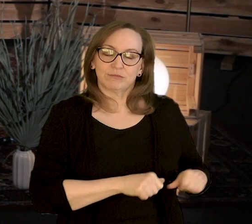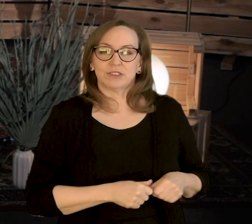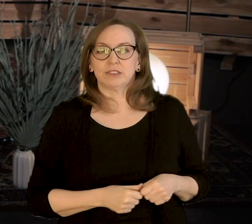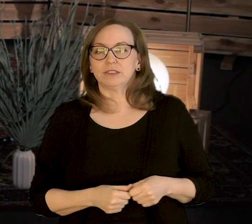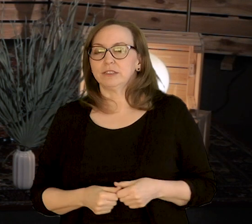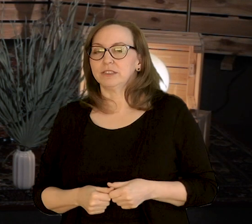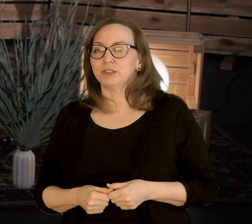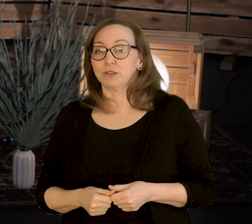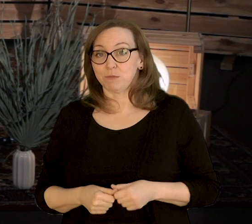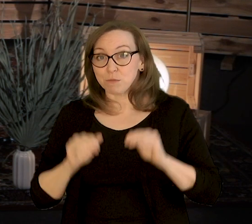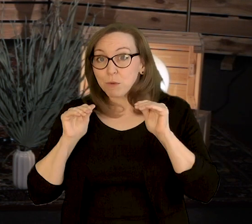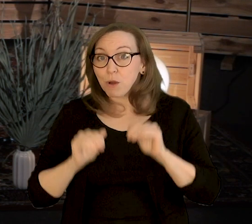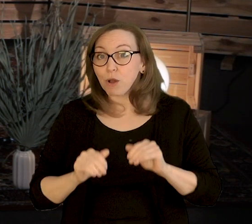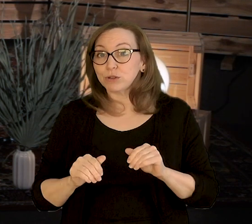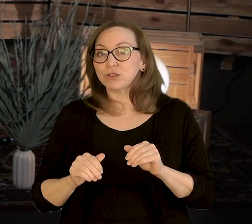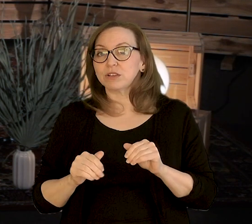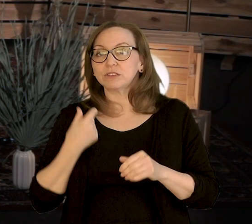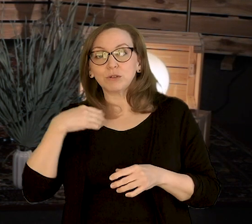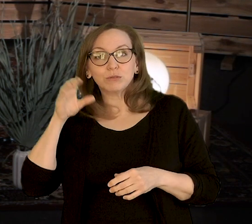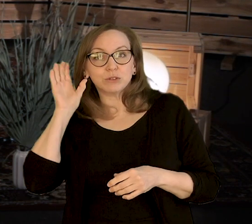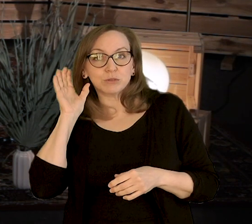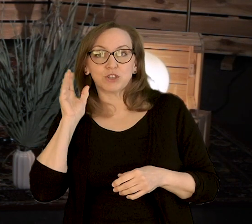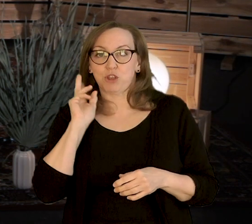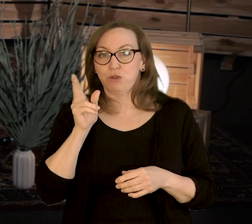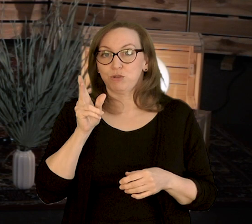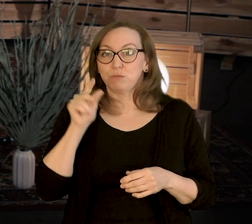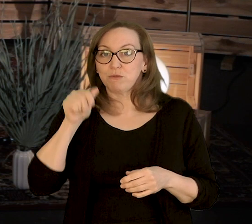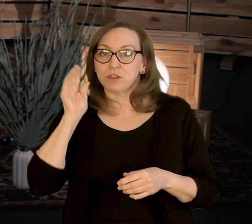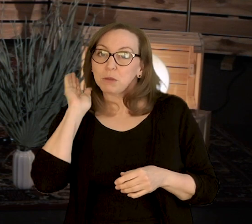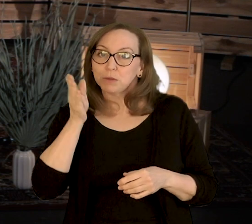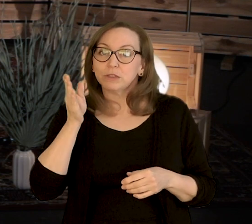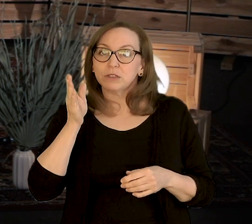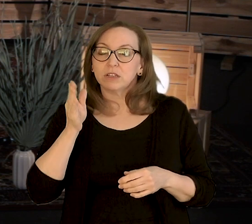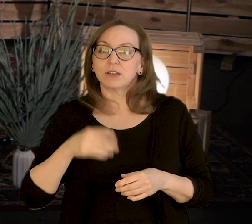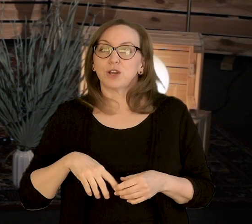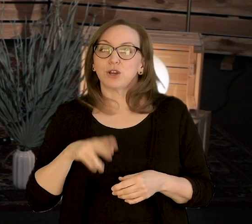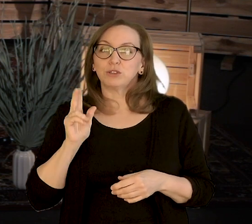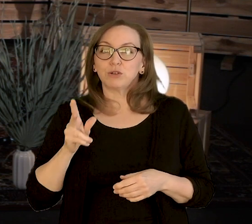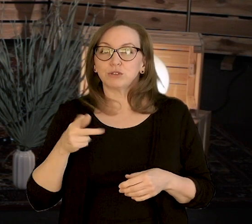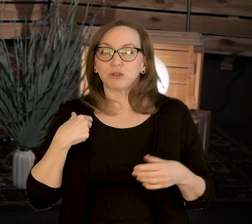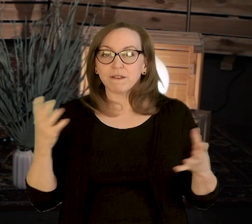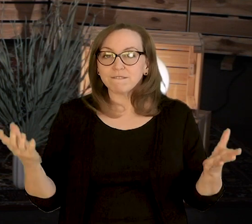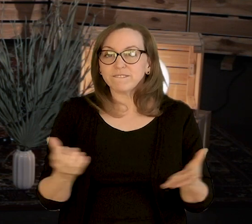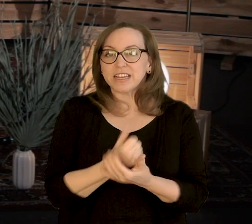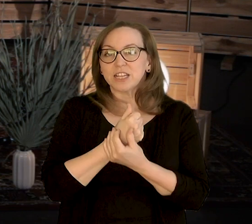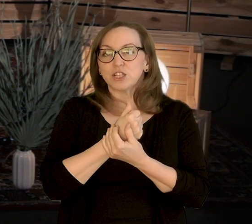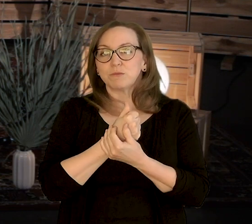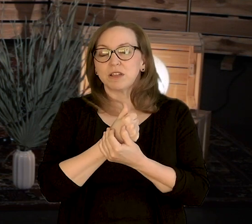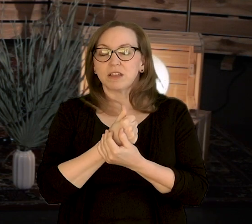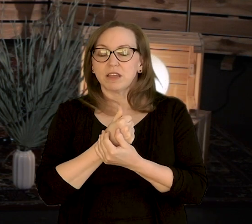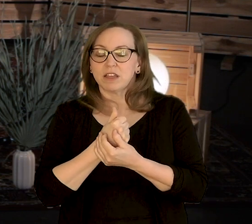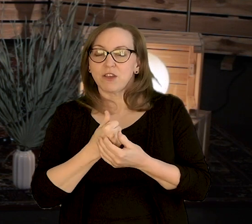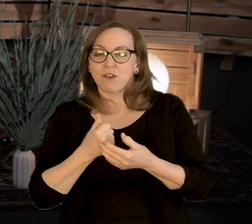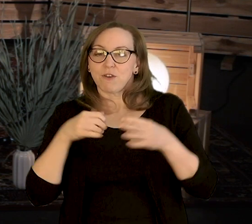Być może słyszał o tym, że ktoś ma przyjść. Ktoś, kto weźmie swoje winy